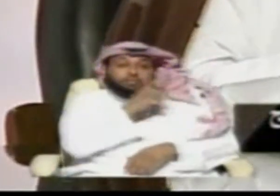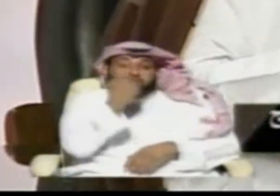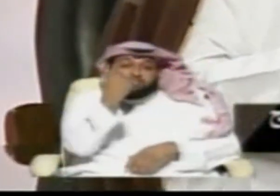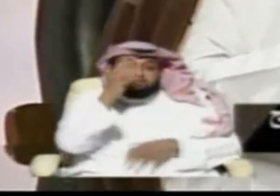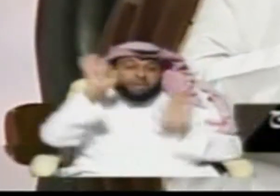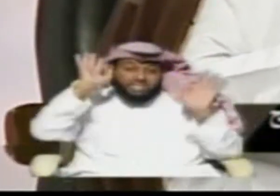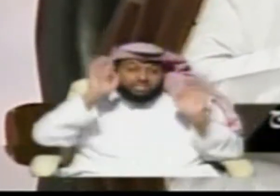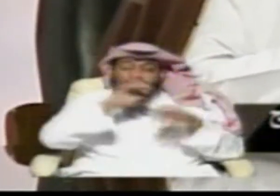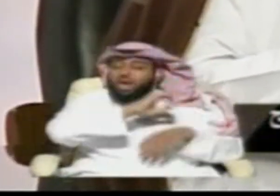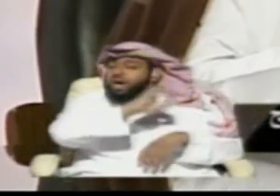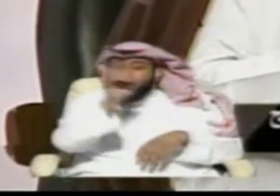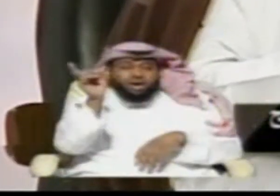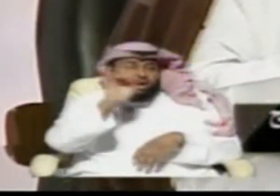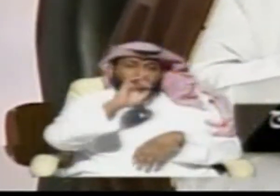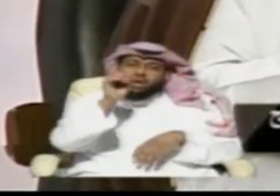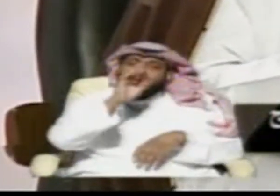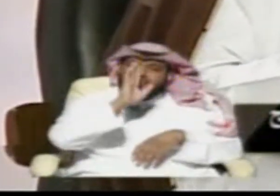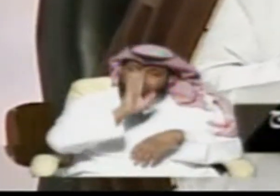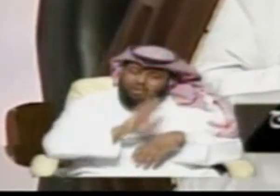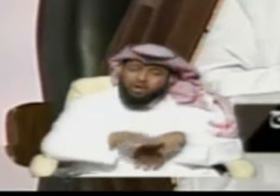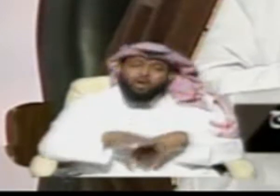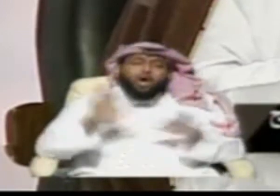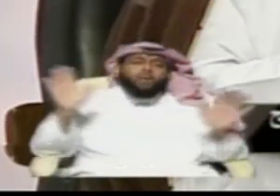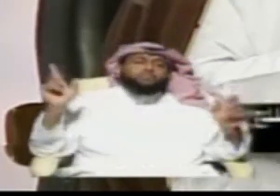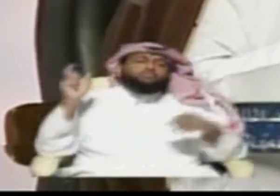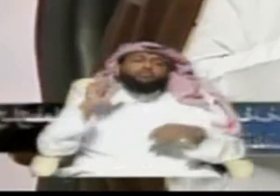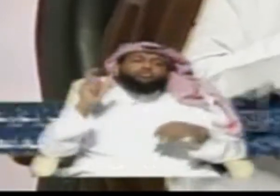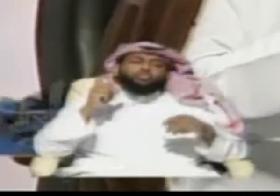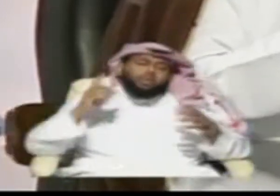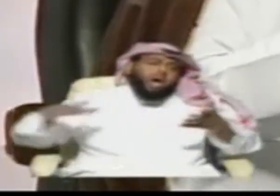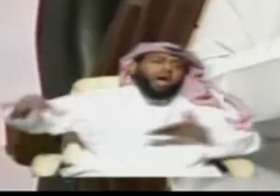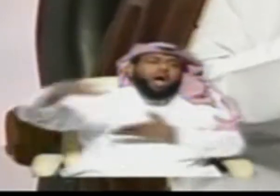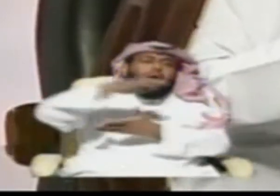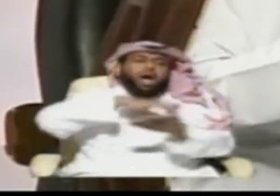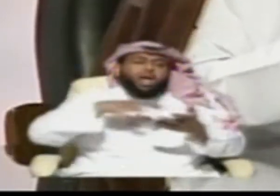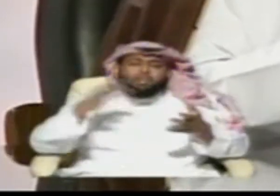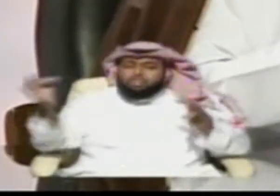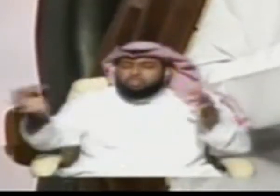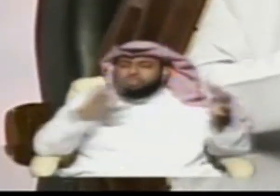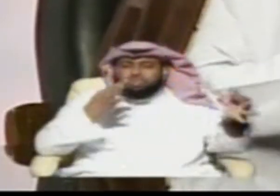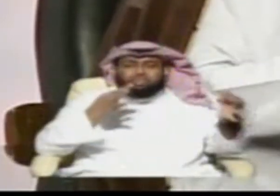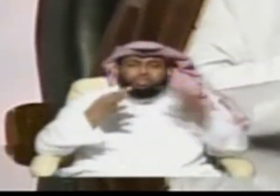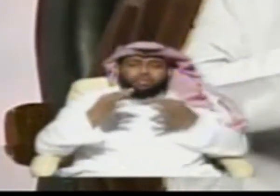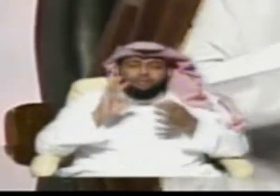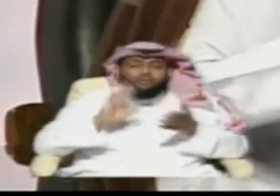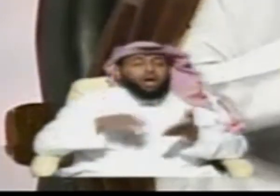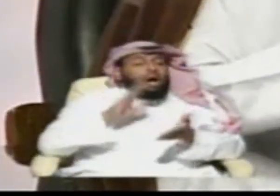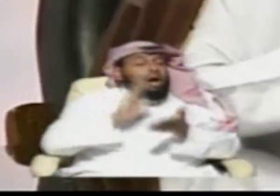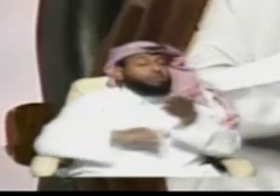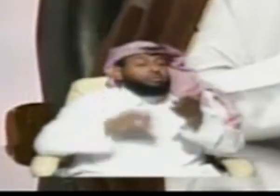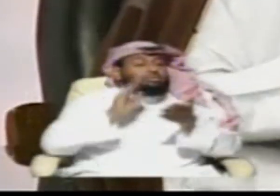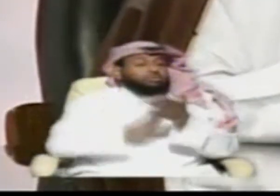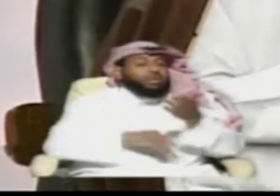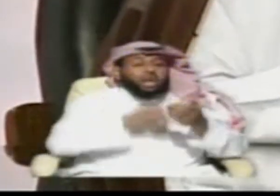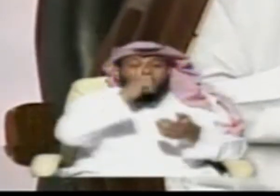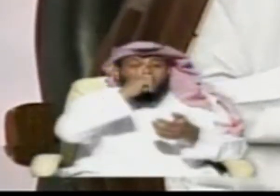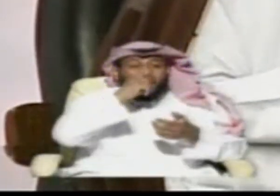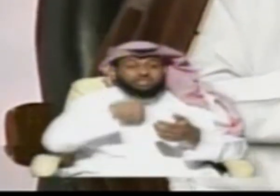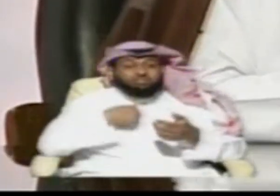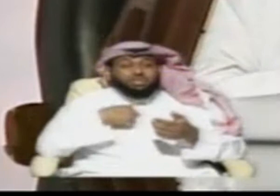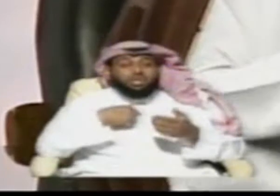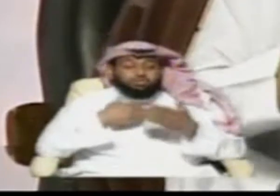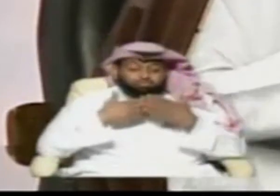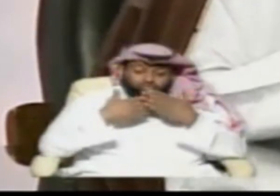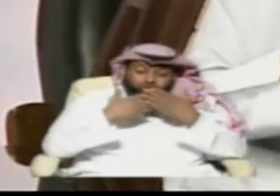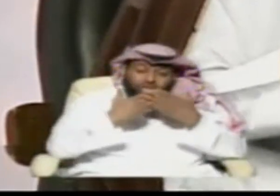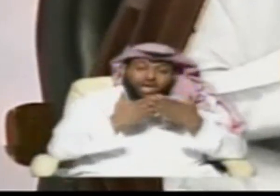للتأليف بين القلوب وجمع الناس على كلمة سواء، فإننا على خطر عظيم. يا أخي ما أسينا في كل مكان،